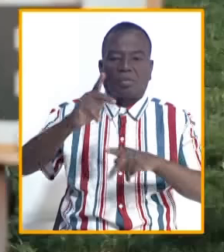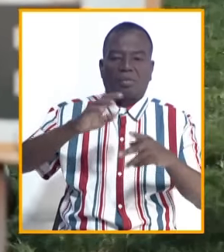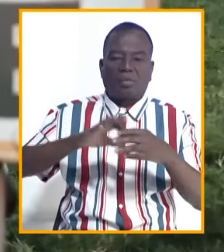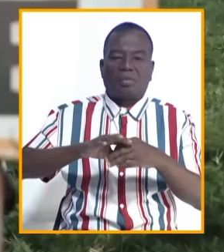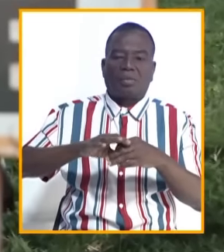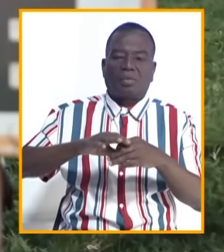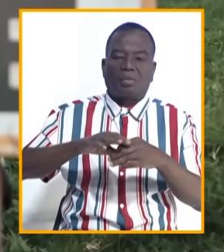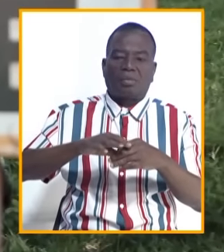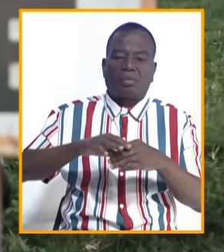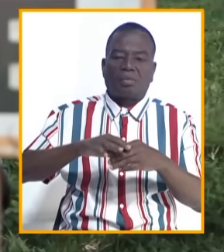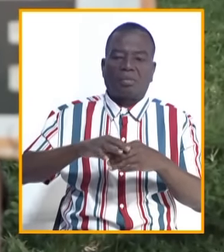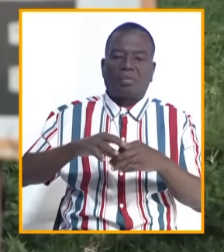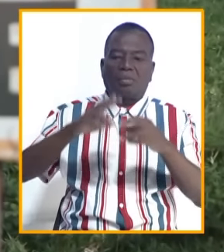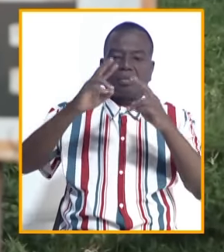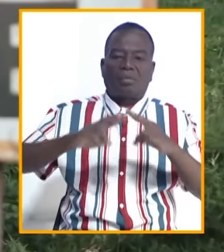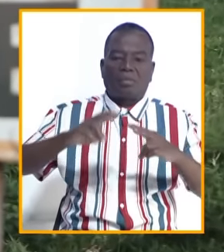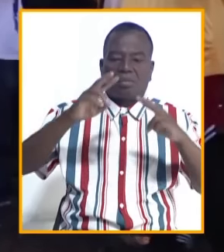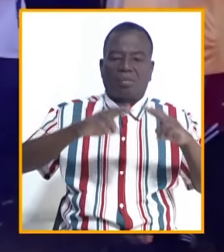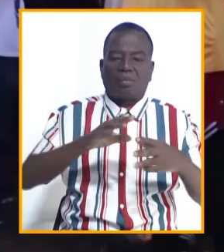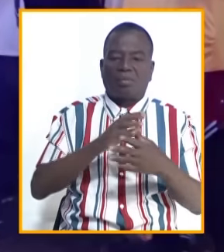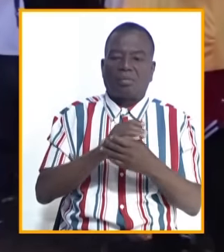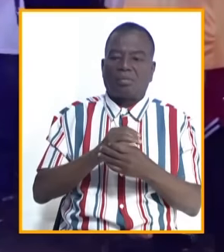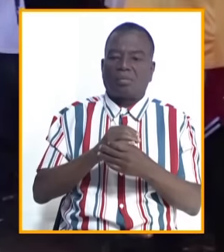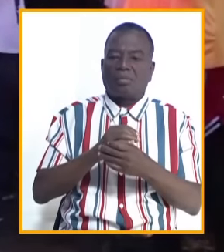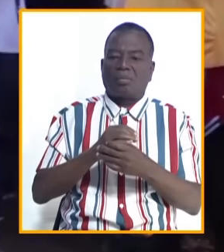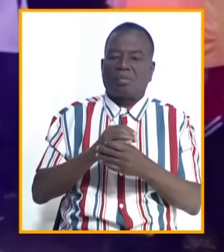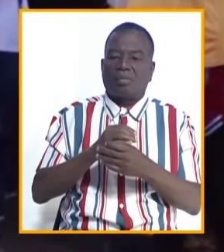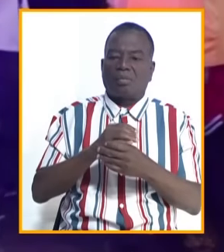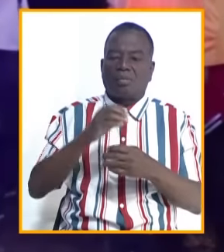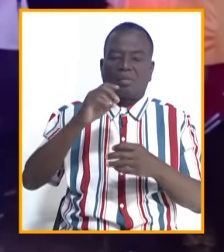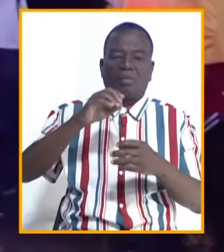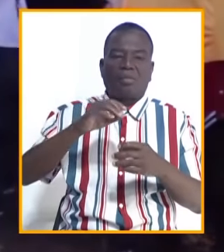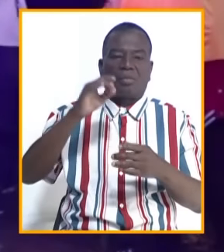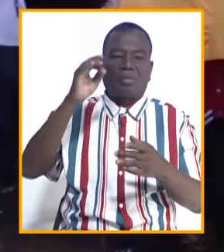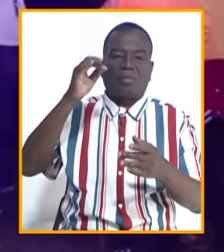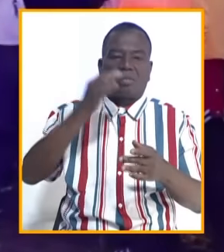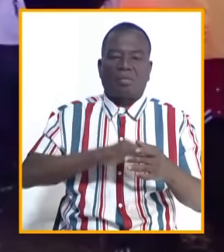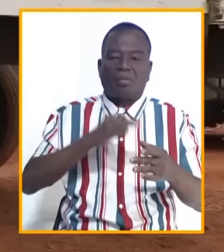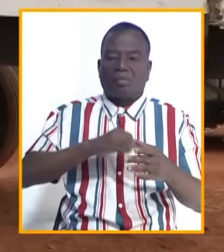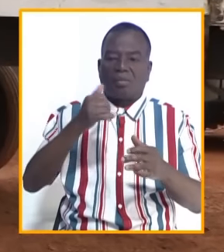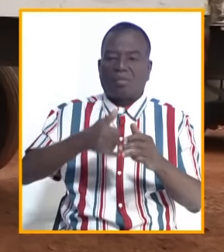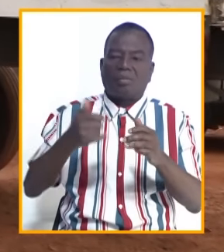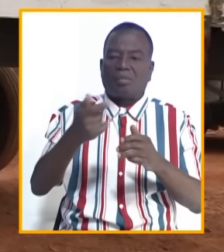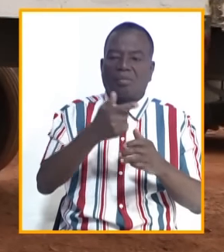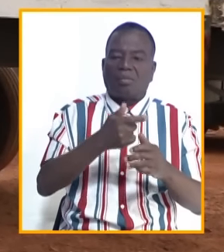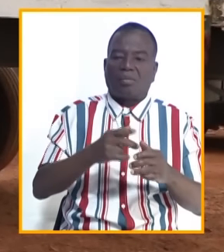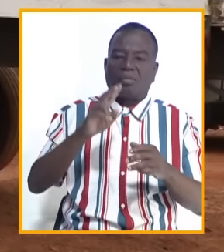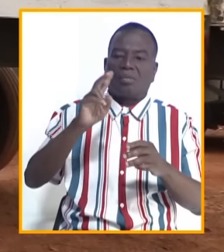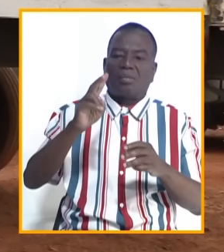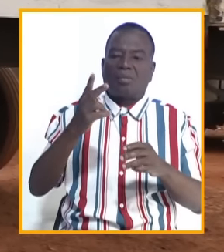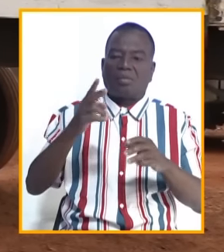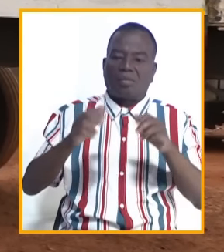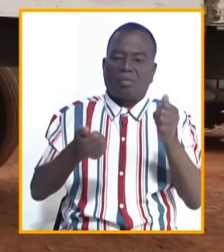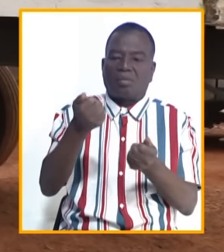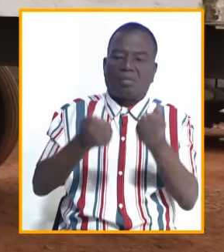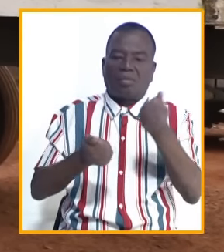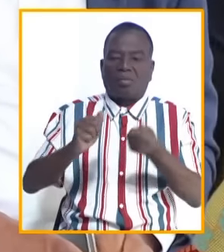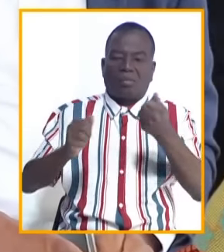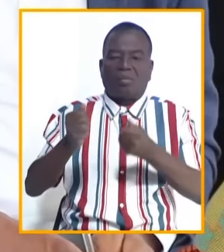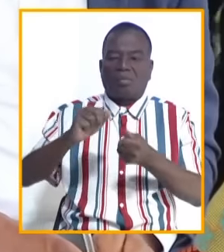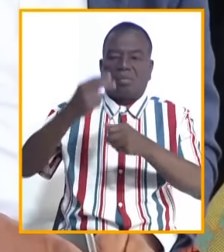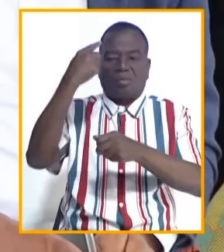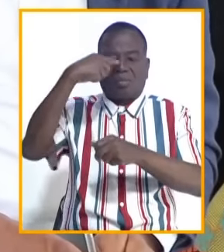Gaulois. Les villages de Namané et Ibogué ont bénéficié chacun d'une ambulance. Ailleurs, connexion